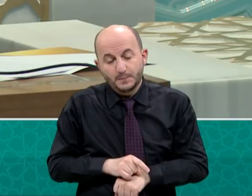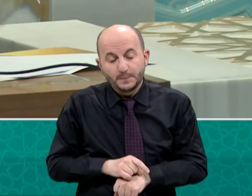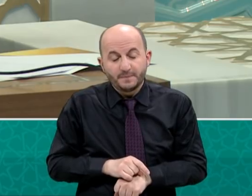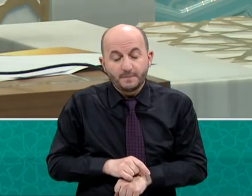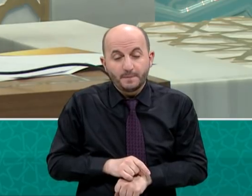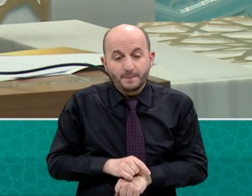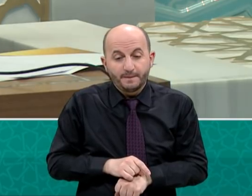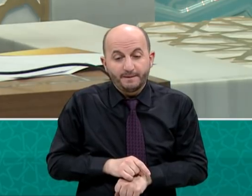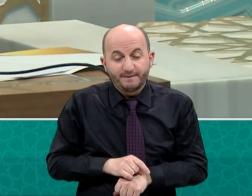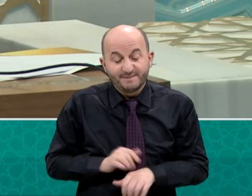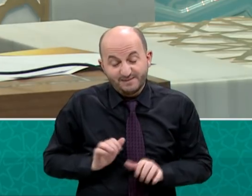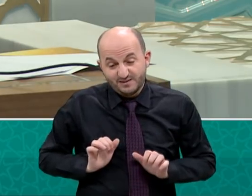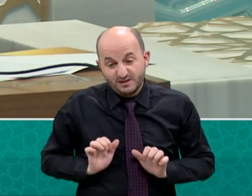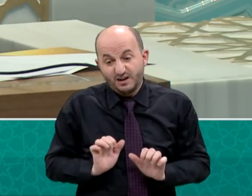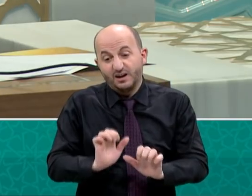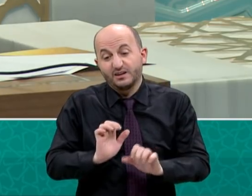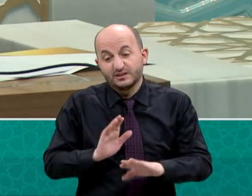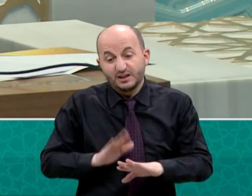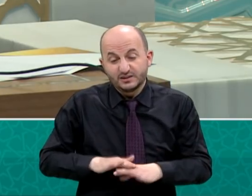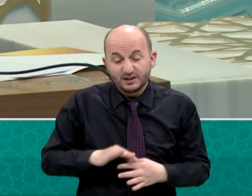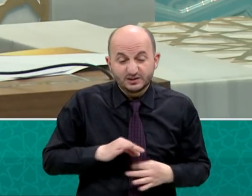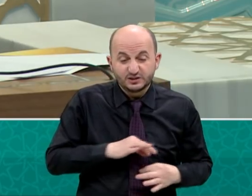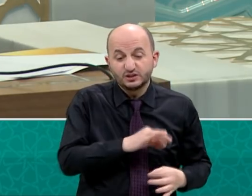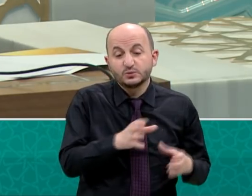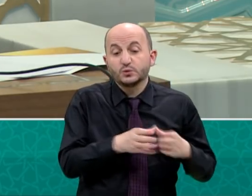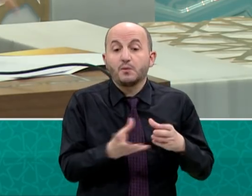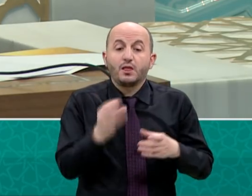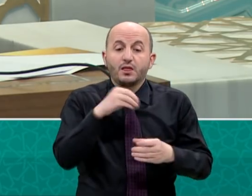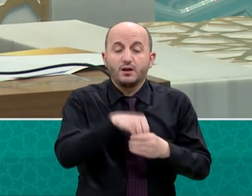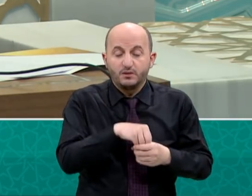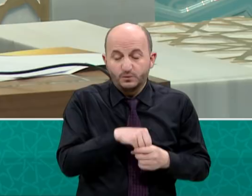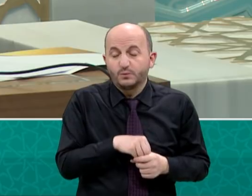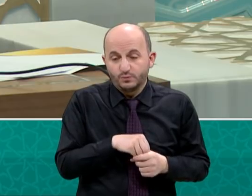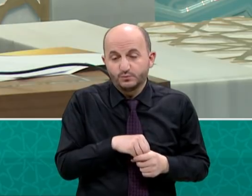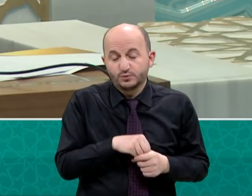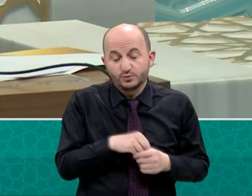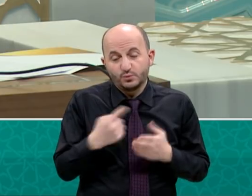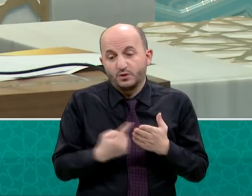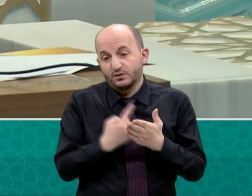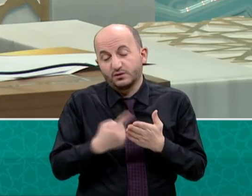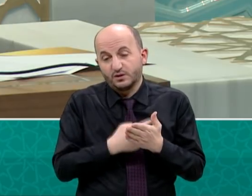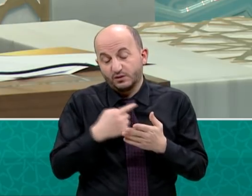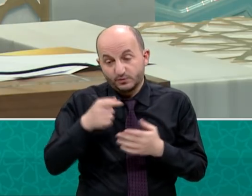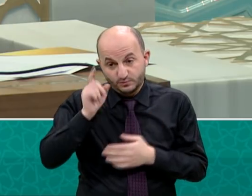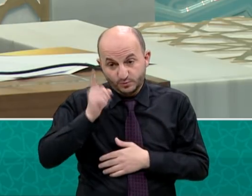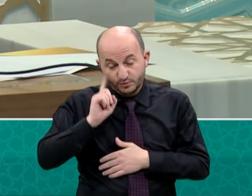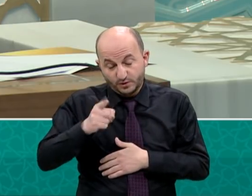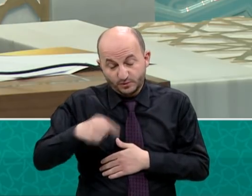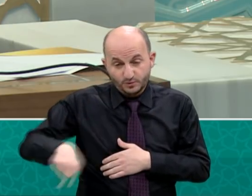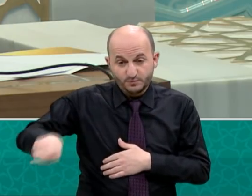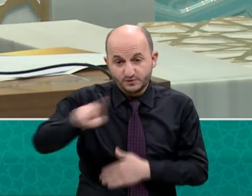o zaman ihanet edenler zümresine dahil olduğumuzu Kur'an-ı Kerim ihtar ediyor bize.